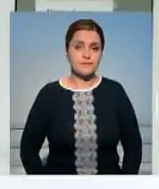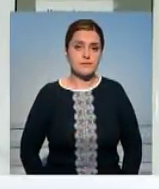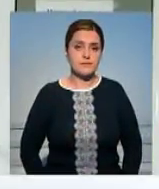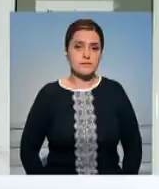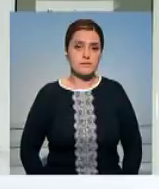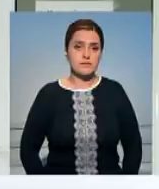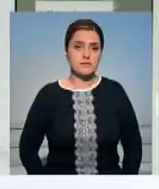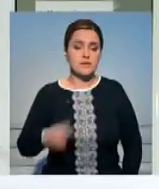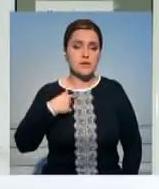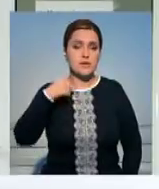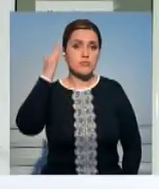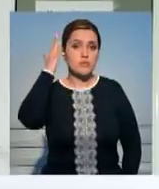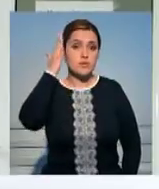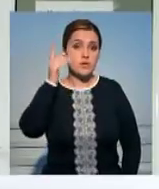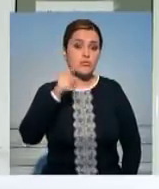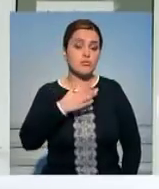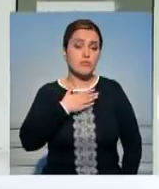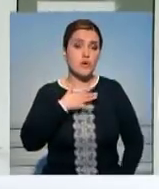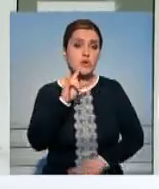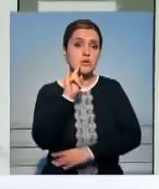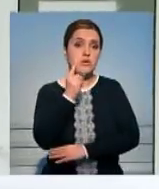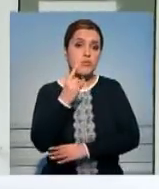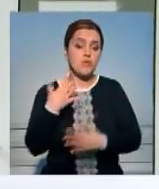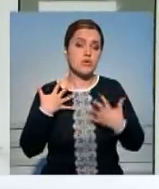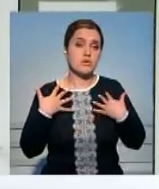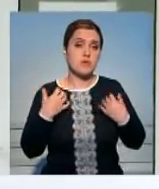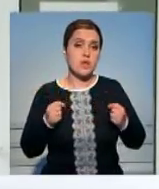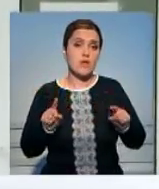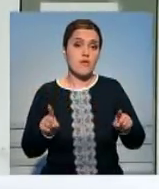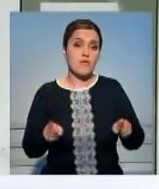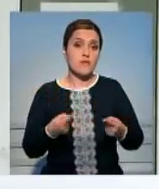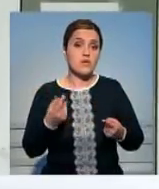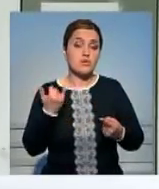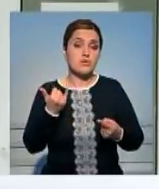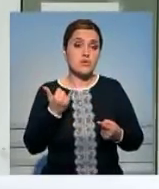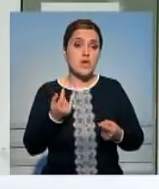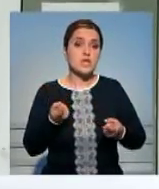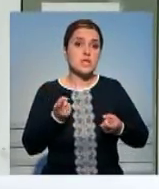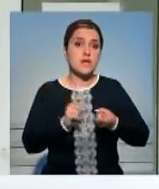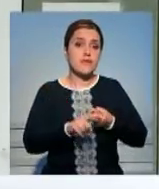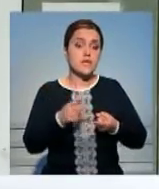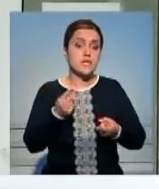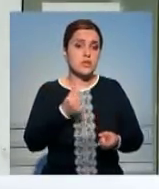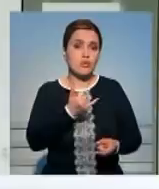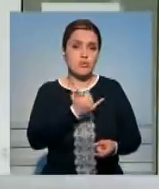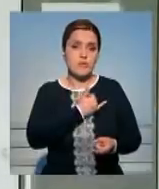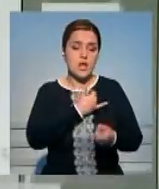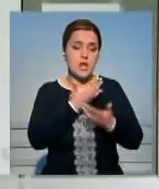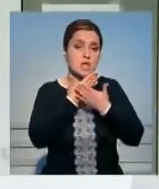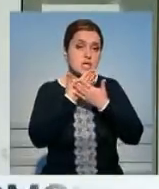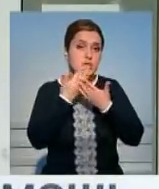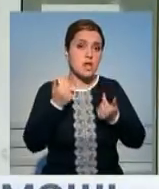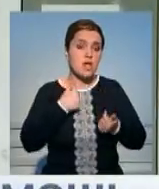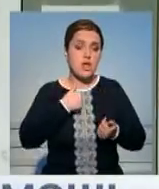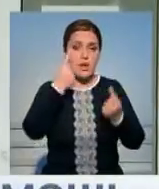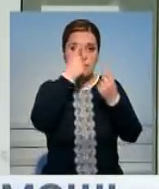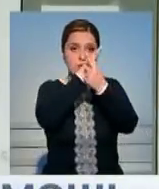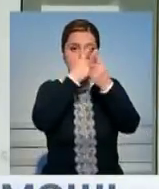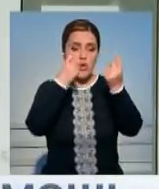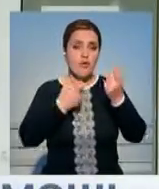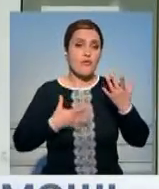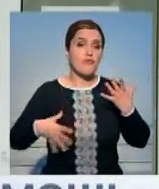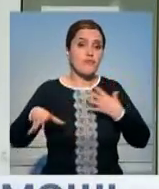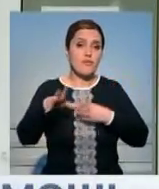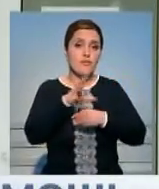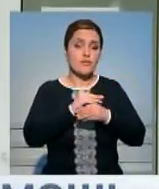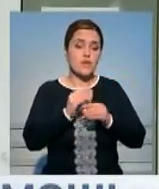Я мечтаю, как все мамы, чтобы мой малыш поправился. Сейчас его жизнь зависит от денег, которых у меня нет. Я прошу всех состоятельных